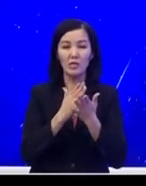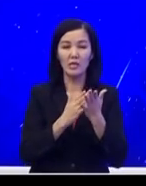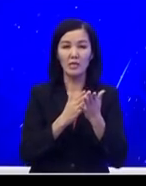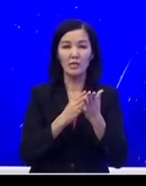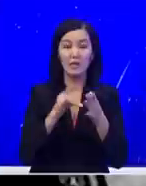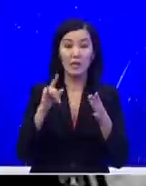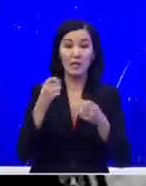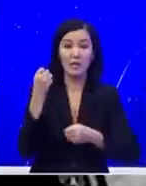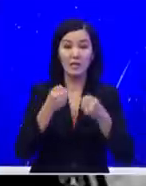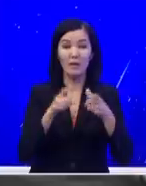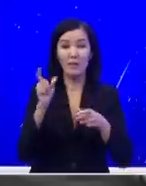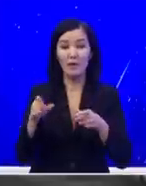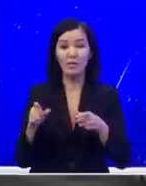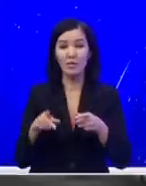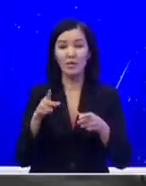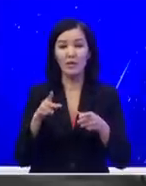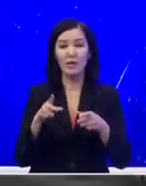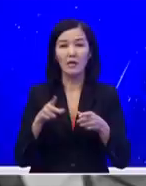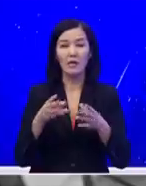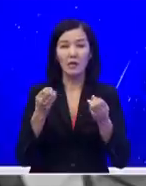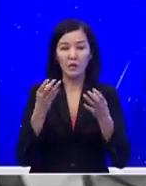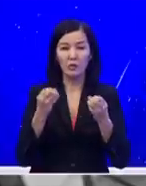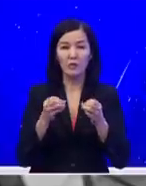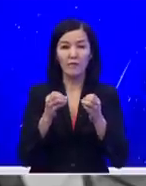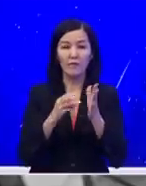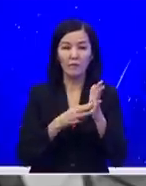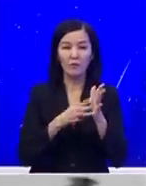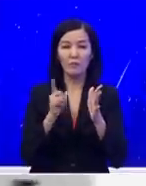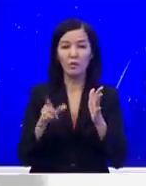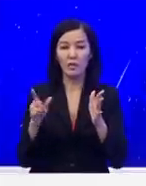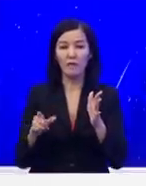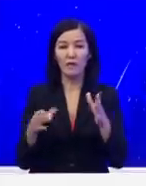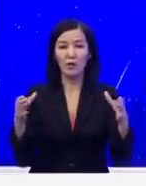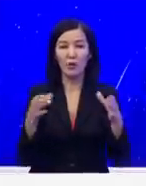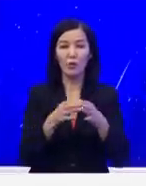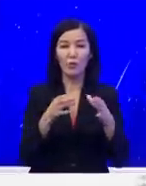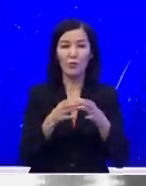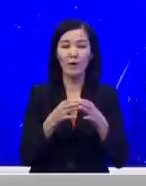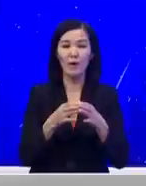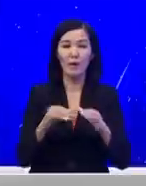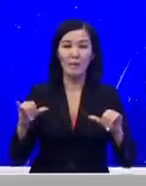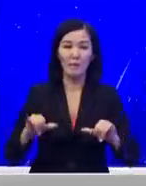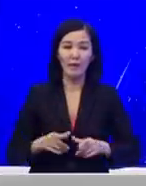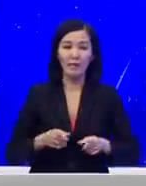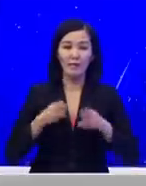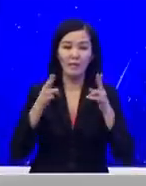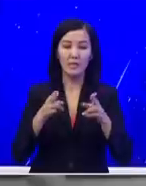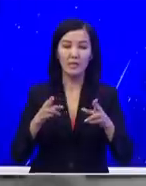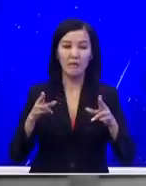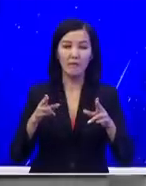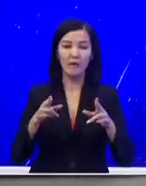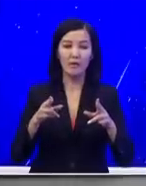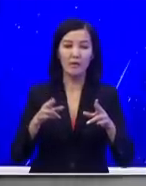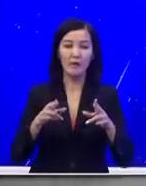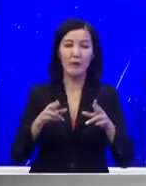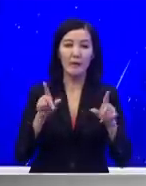5 июня 2016 года казахстанцы оплакивали гибель 8 сограждан. Тогда группа бандитов совершила вооруженное нападение на оружейные магазины